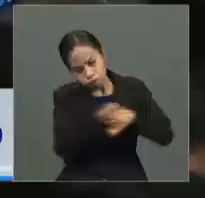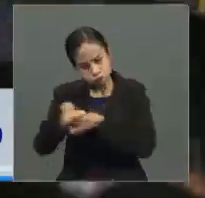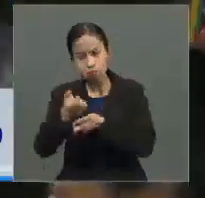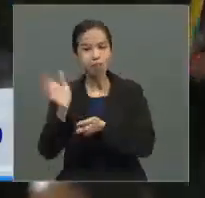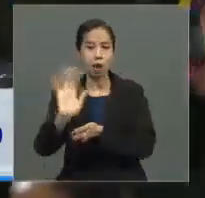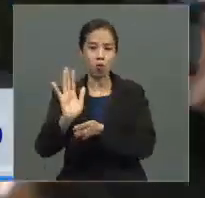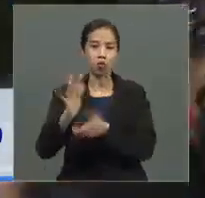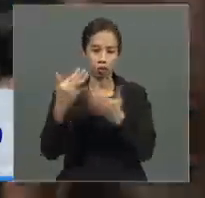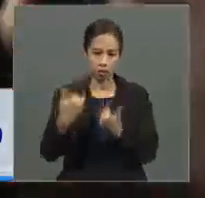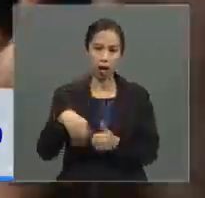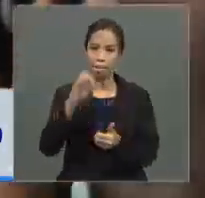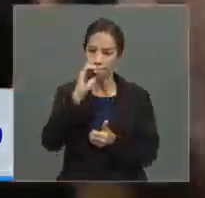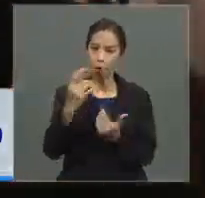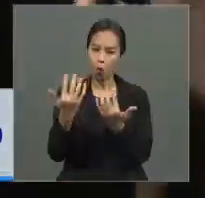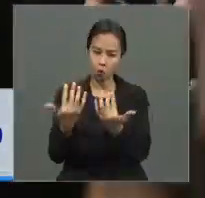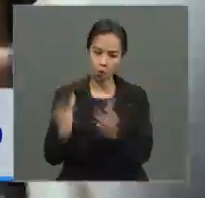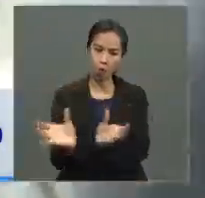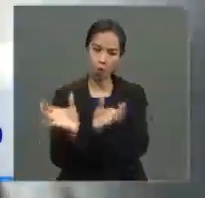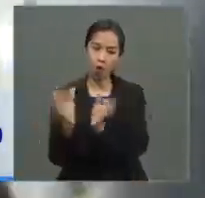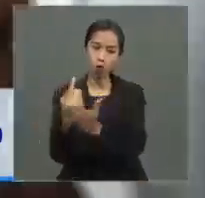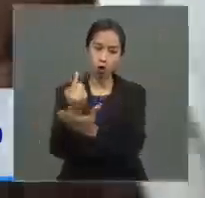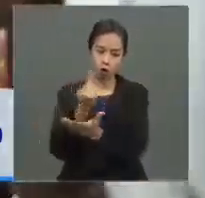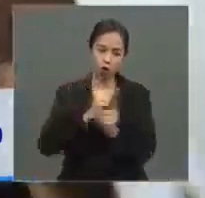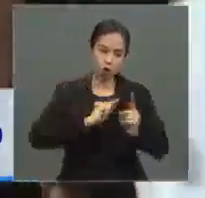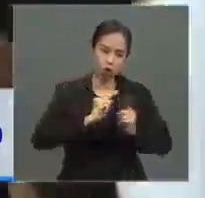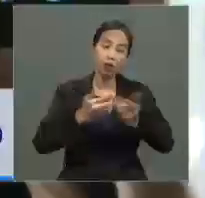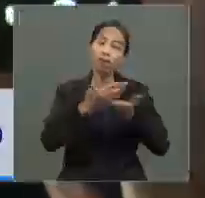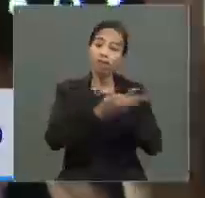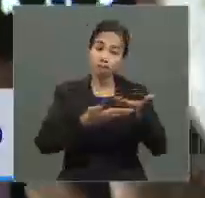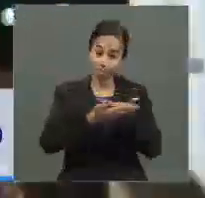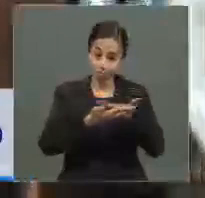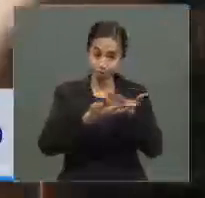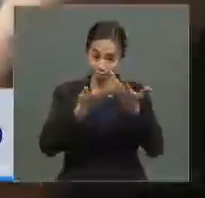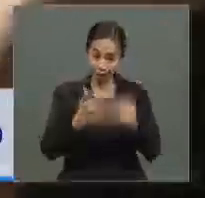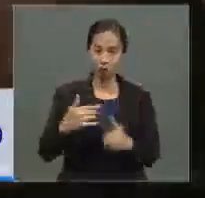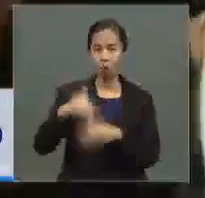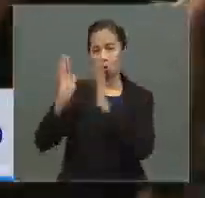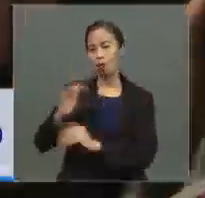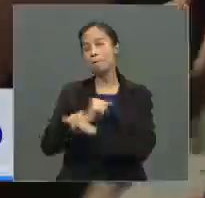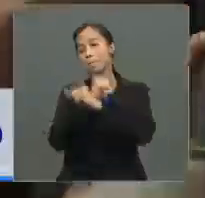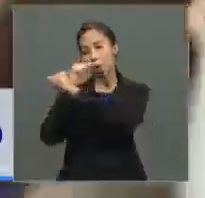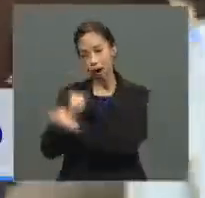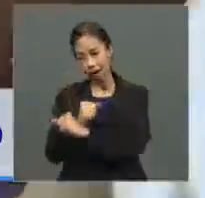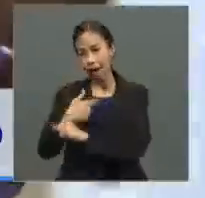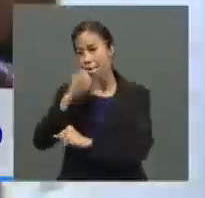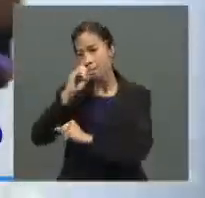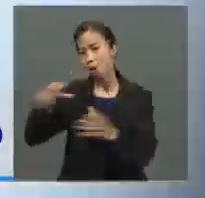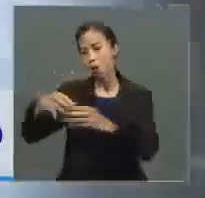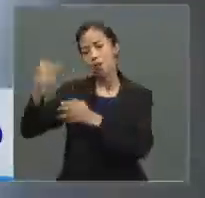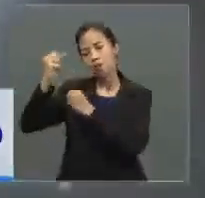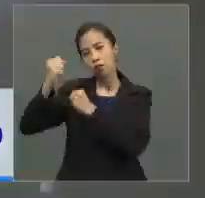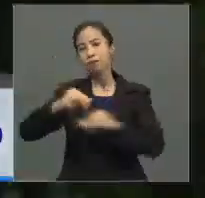อีกพร้อมขอให้เปิดพื้นที่จะราชากับกลุ่มผู้ชุมนุมขณะที่การ์ดก็ขอให้กลุ่มผู้ชุมนุมทั้งหมดนั่งลง